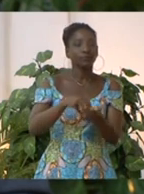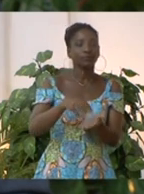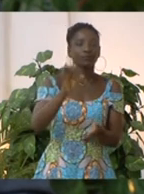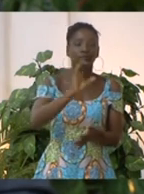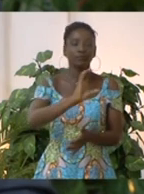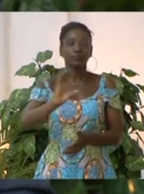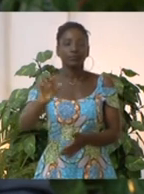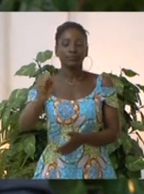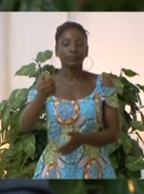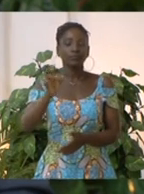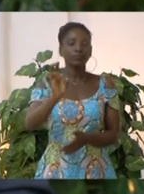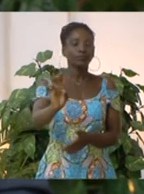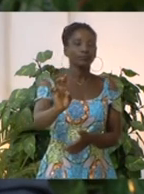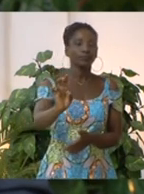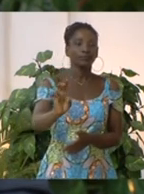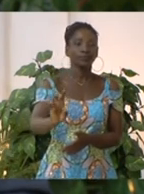8917, soit